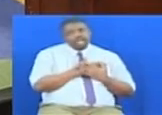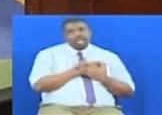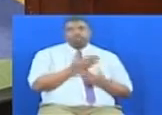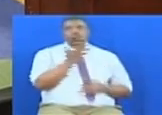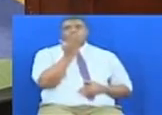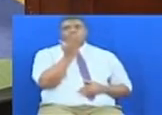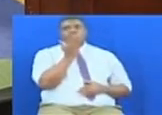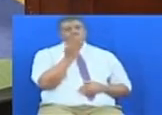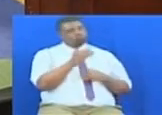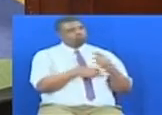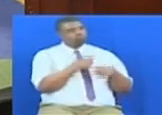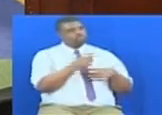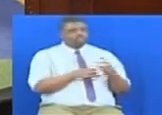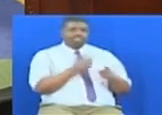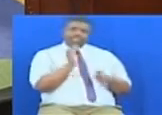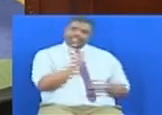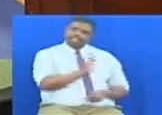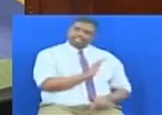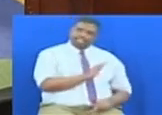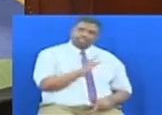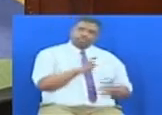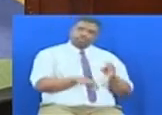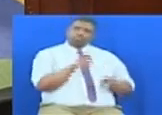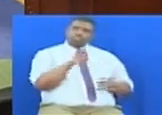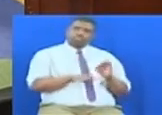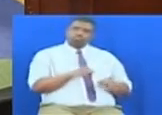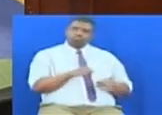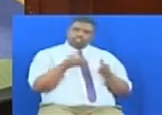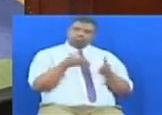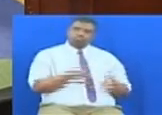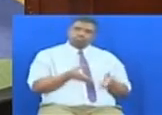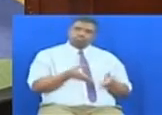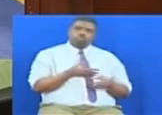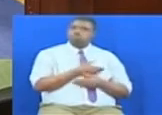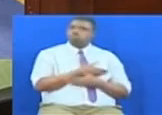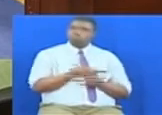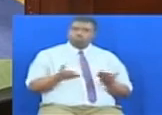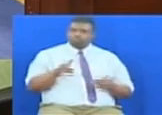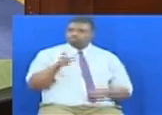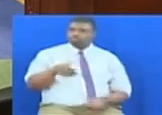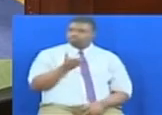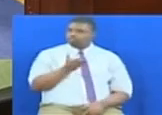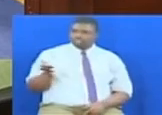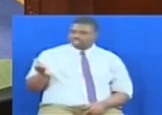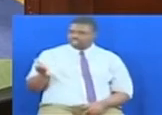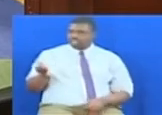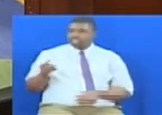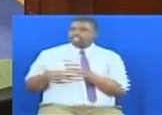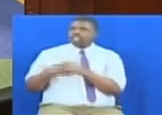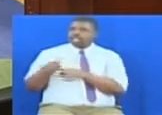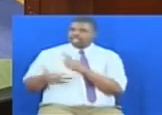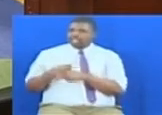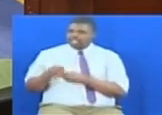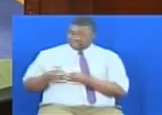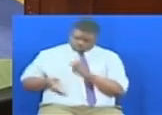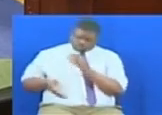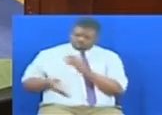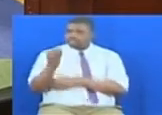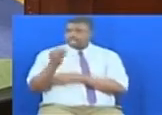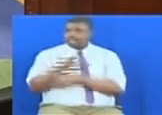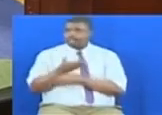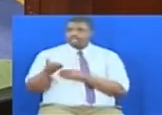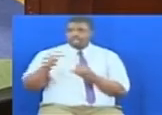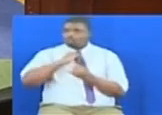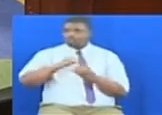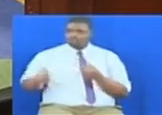Mungu tuendelee naye na uchaguzi huu usiwe na mtu mwingine wa Bugudha, aendelee bila kupingwa, na